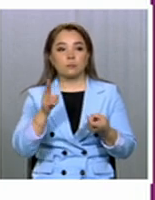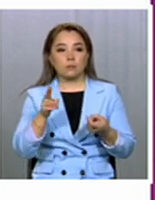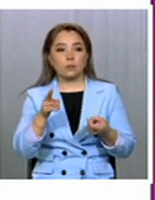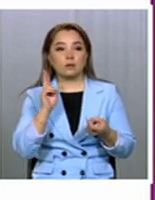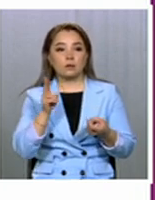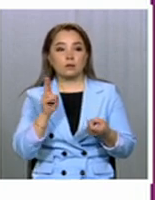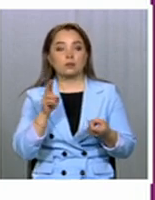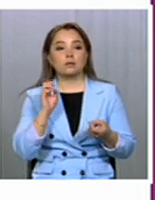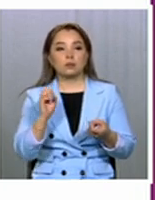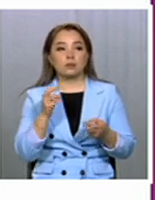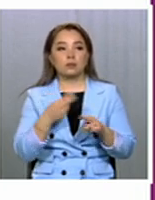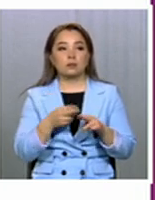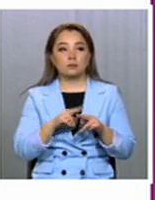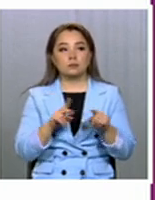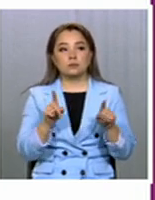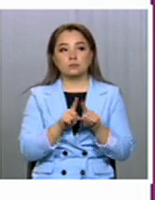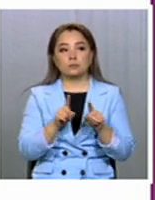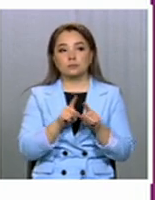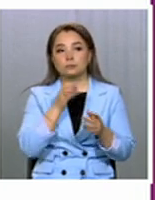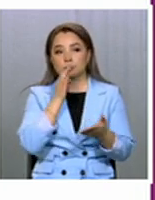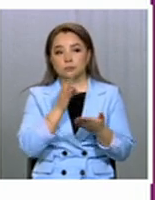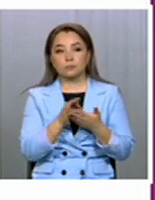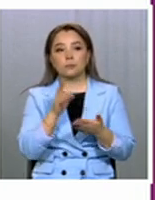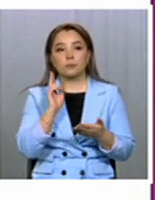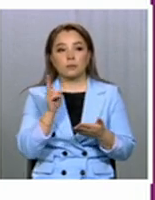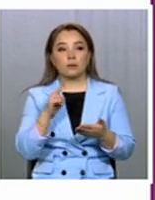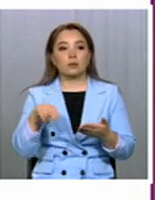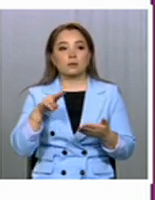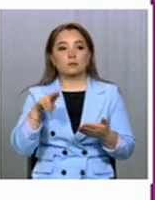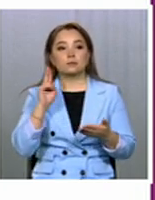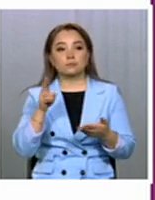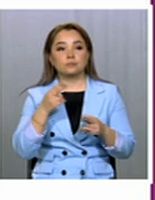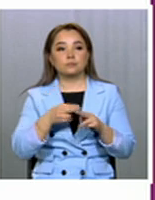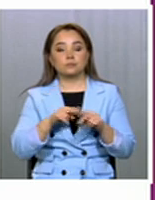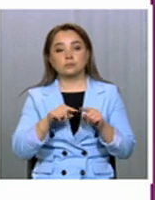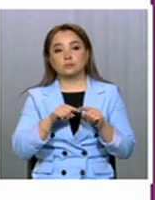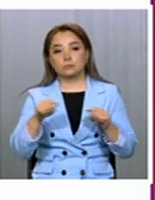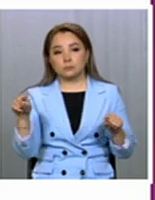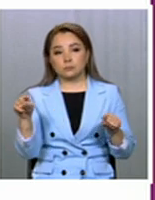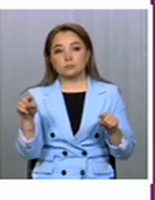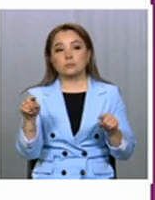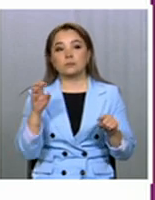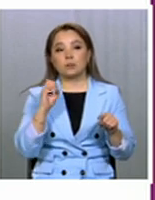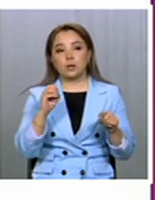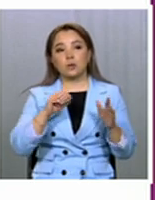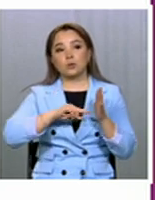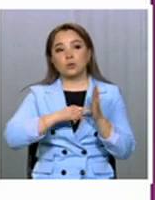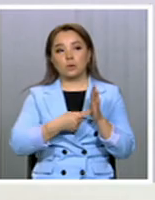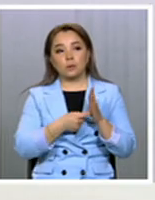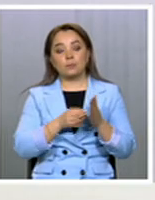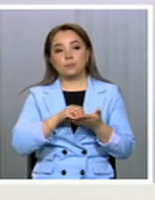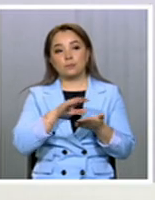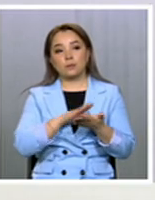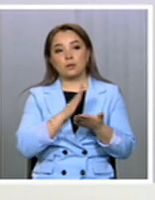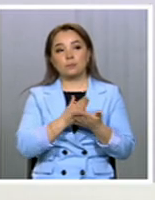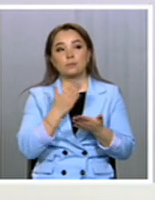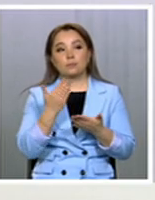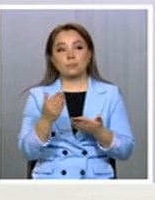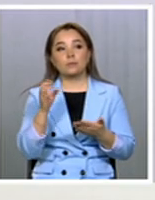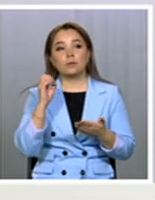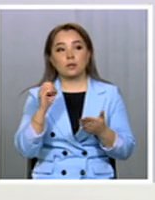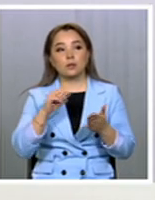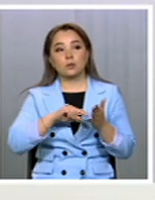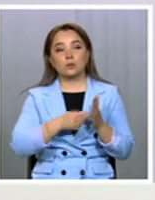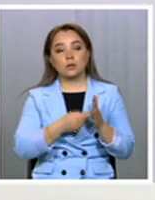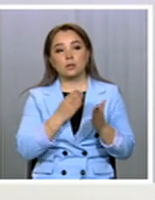КЕ болатындай етіп, ДК түзуінің бойынан Е нүктесі белгіленген. Е нүктесінің